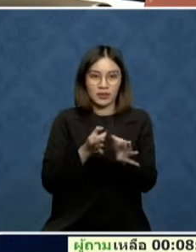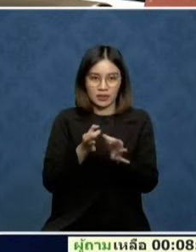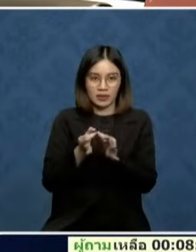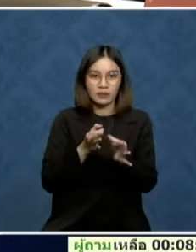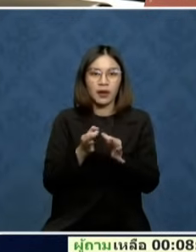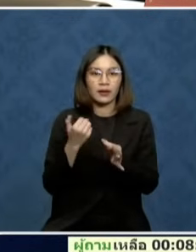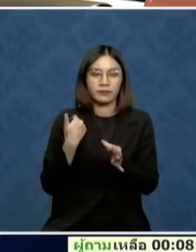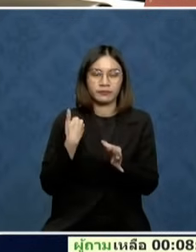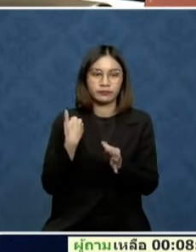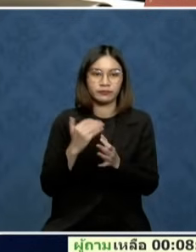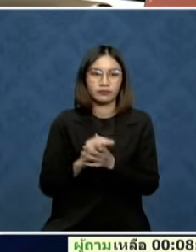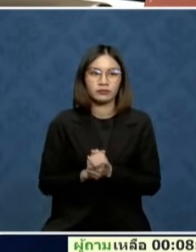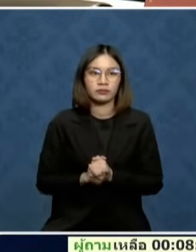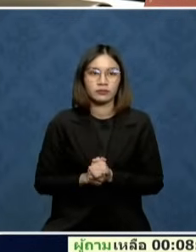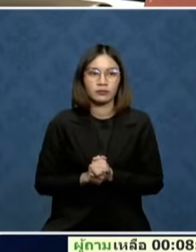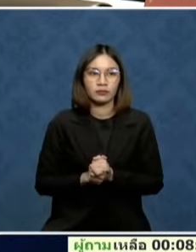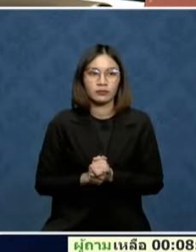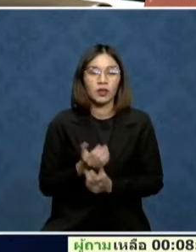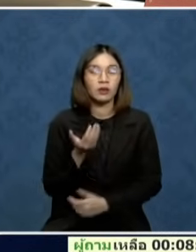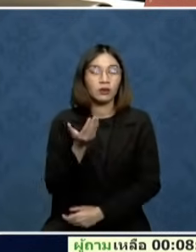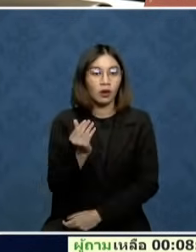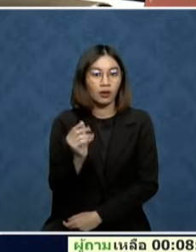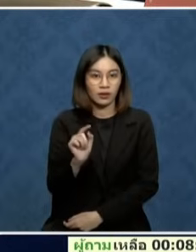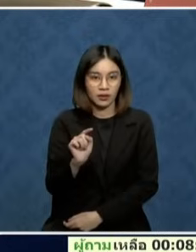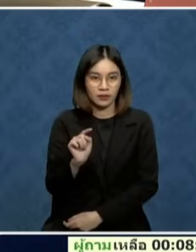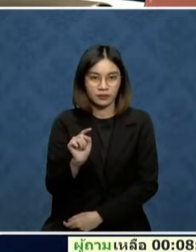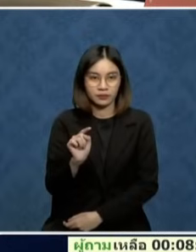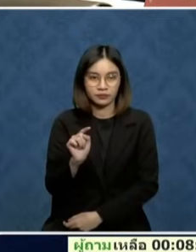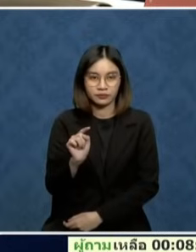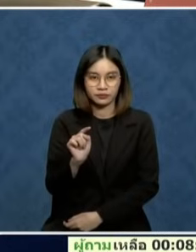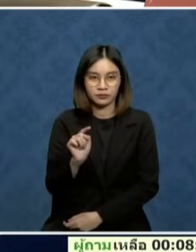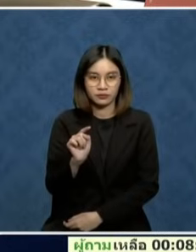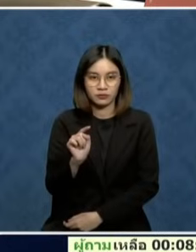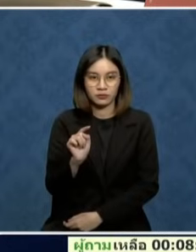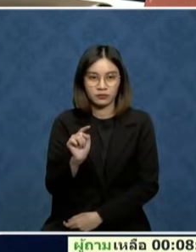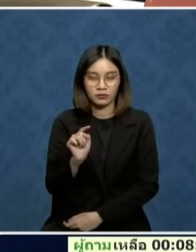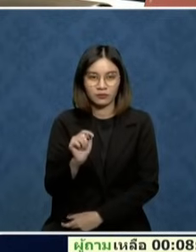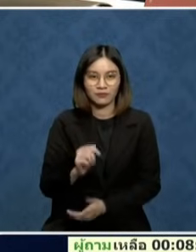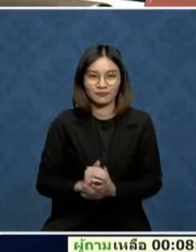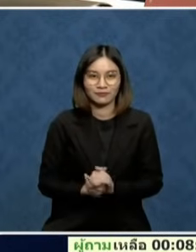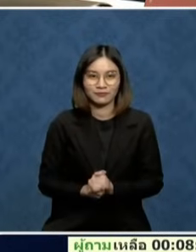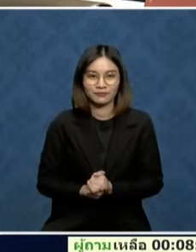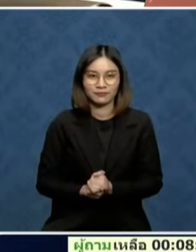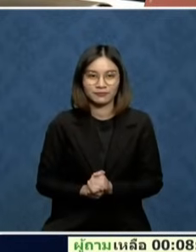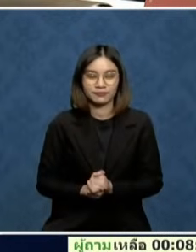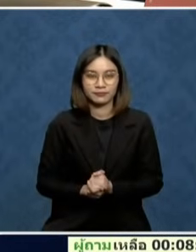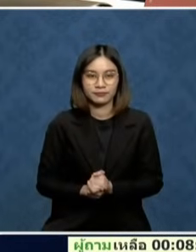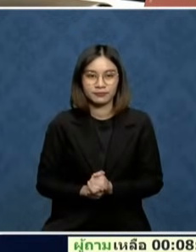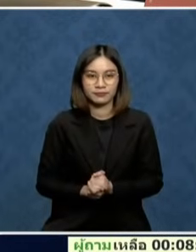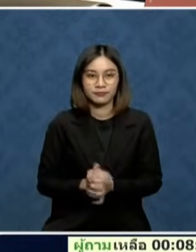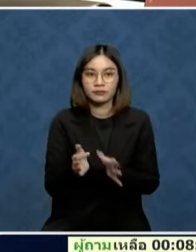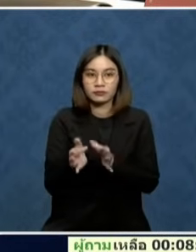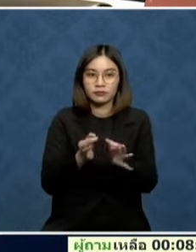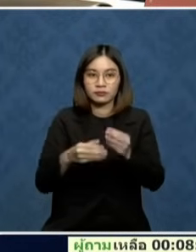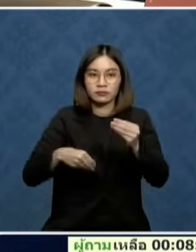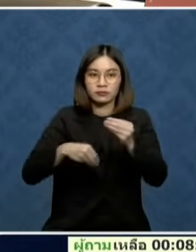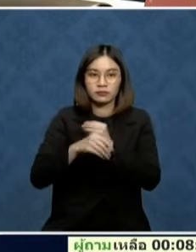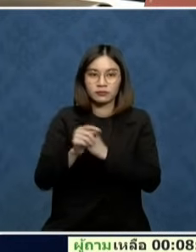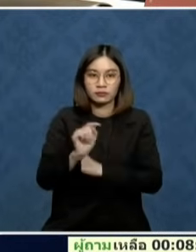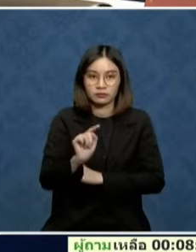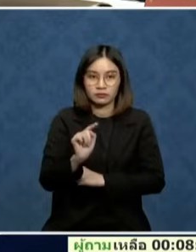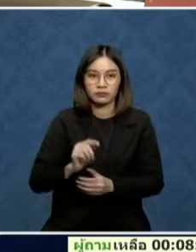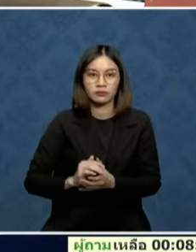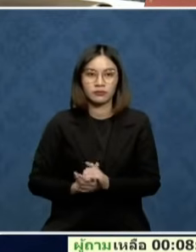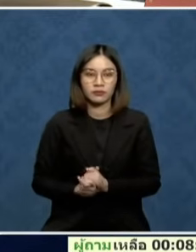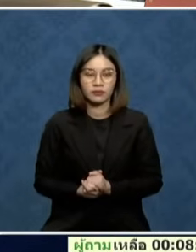ดนะครับขออนุญาตเรียนเพิ่มเติมว่าในกรณี